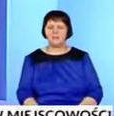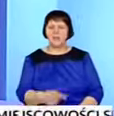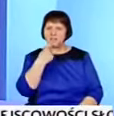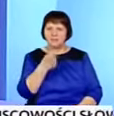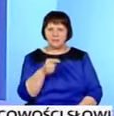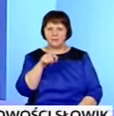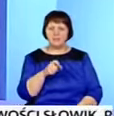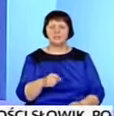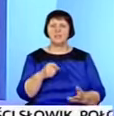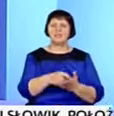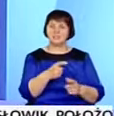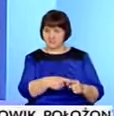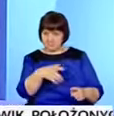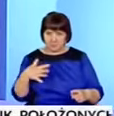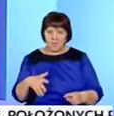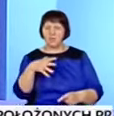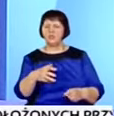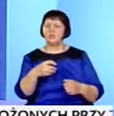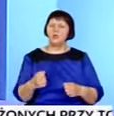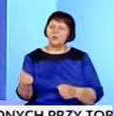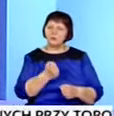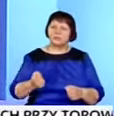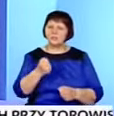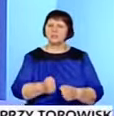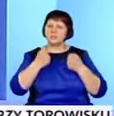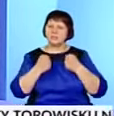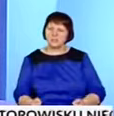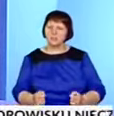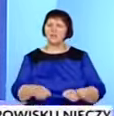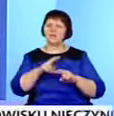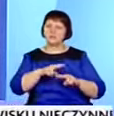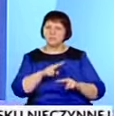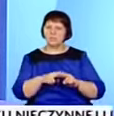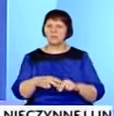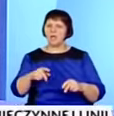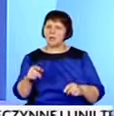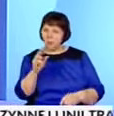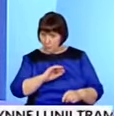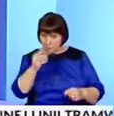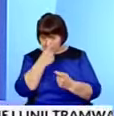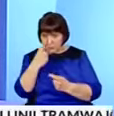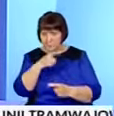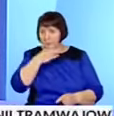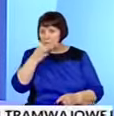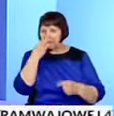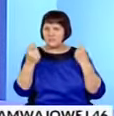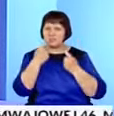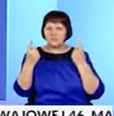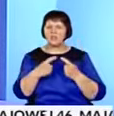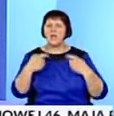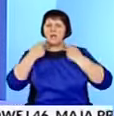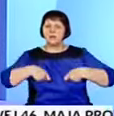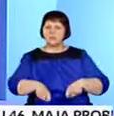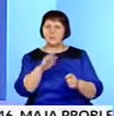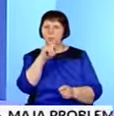Zapowiadali zaostrzenie protestu i użycie ciężkiego sprzętu. Dziś jeszcze się powstrzymali, bo wciąż mają nadzieję na poprawę sytuacji. Rolnicy z okolic